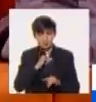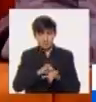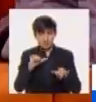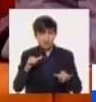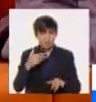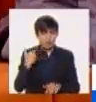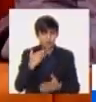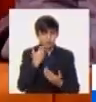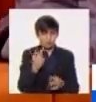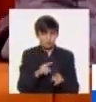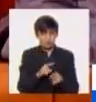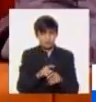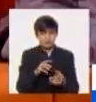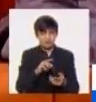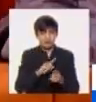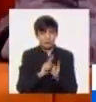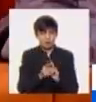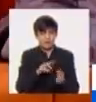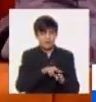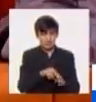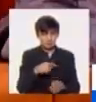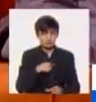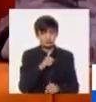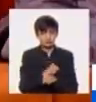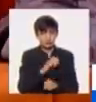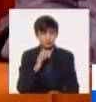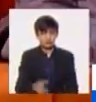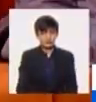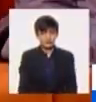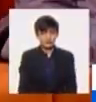пользу препарата, конечно, мы останавливаемся.